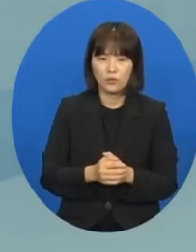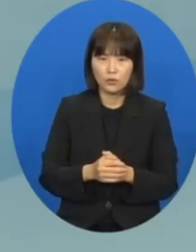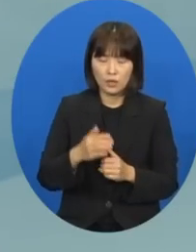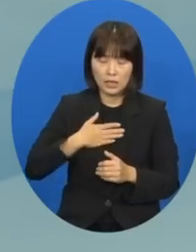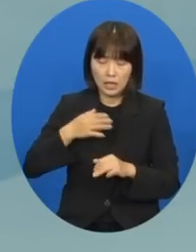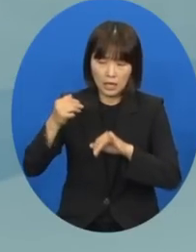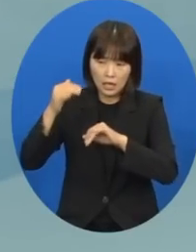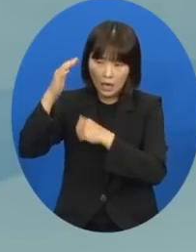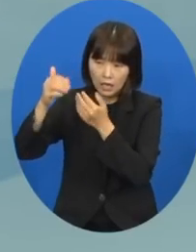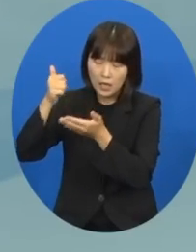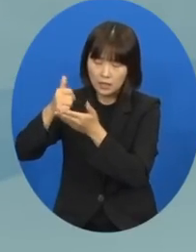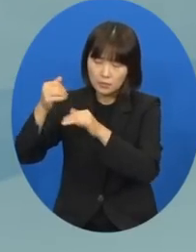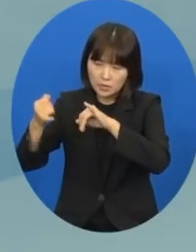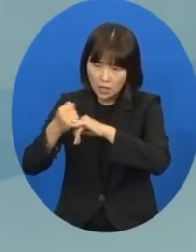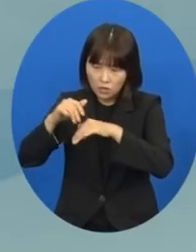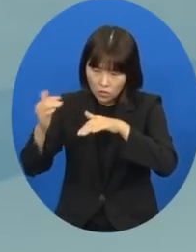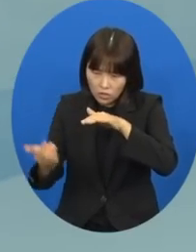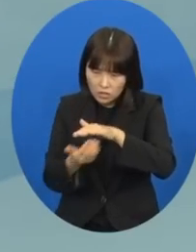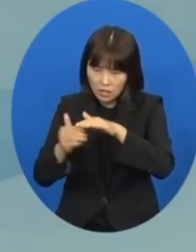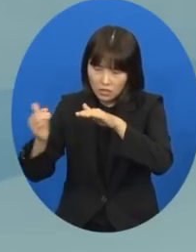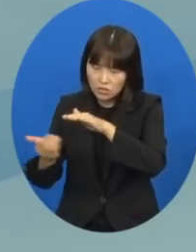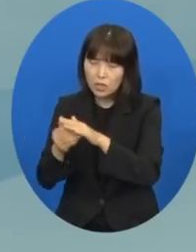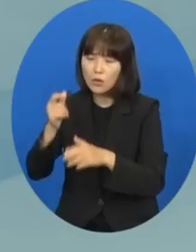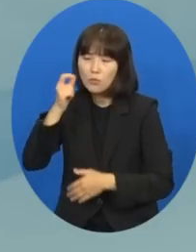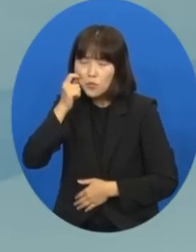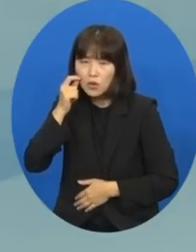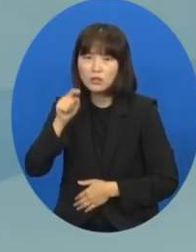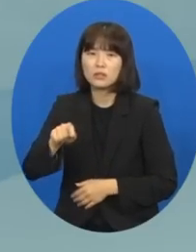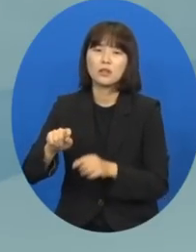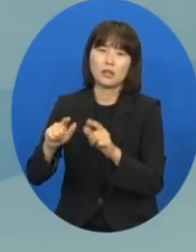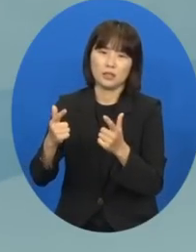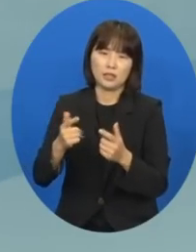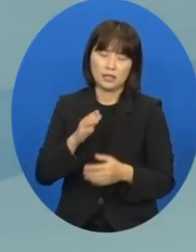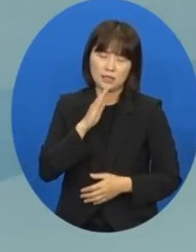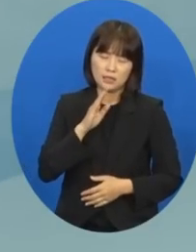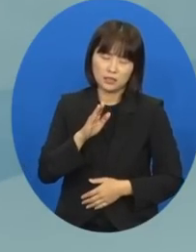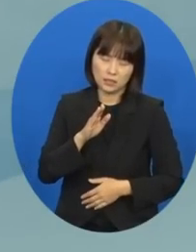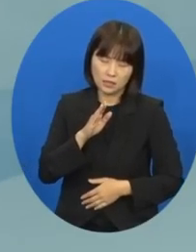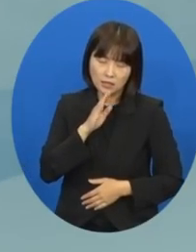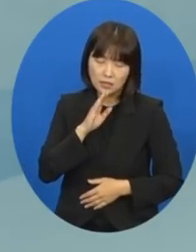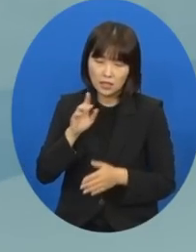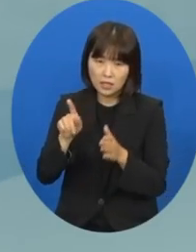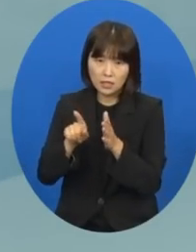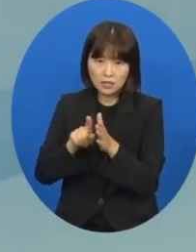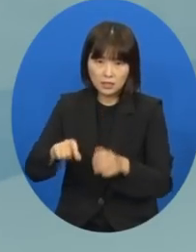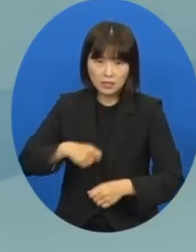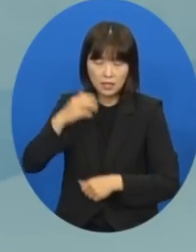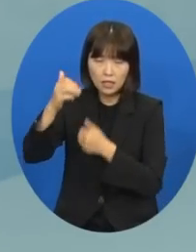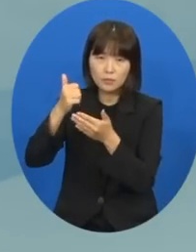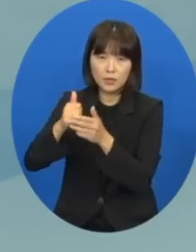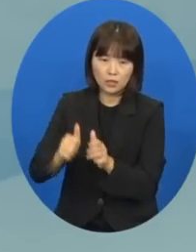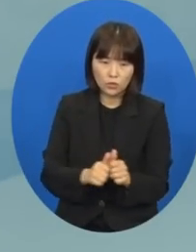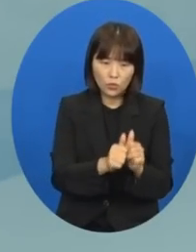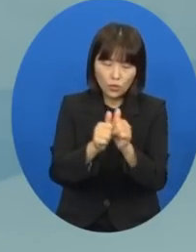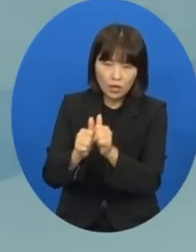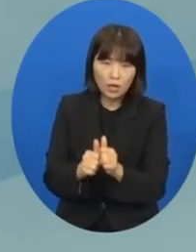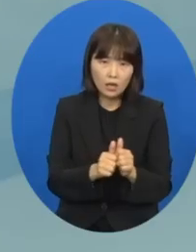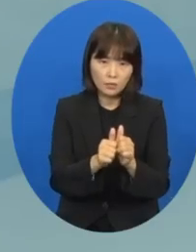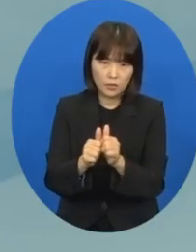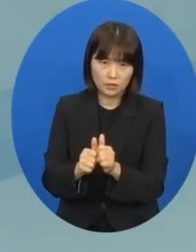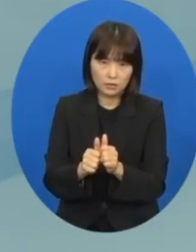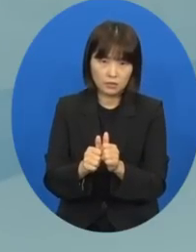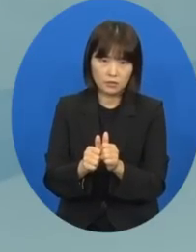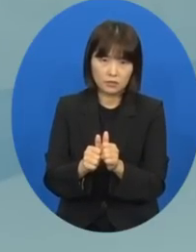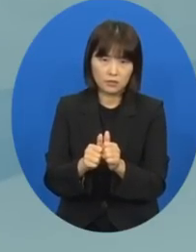그것도 아니에요. 내가 진정 신실하신 하나님과 동행하며 나도 믿음의 사람, 신실한 사람으로 변화되어 가는가, 하나님 바로